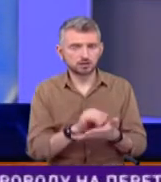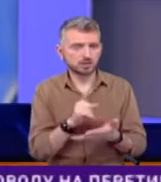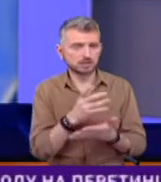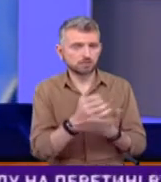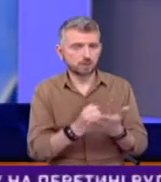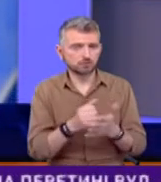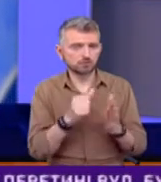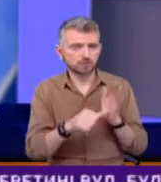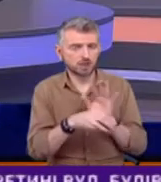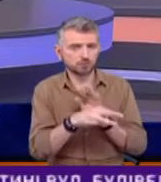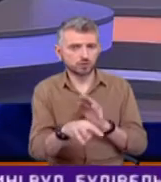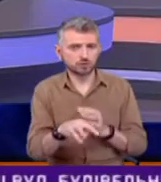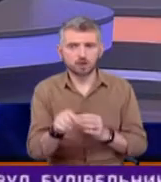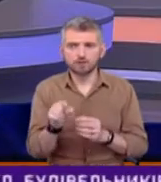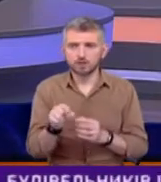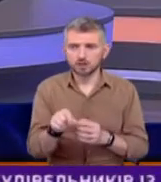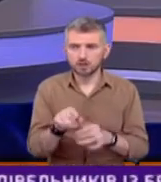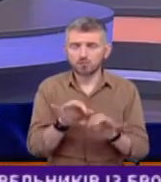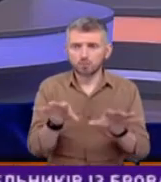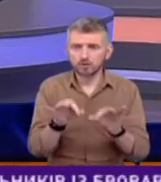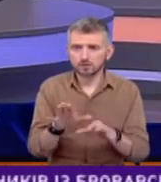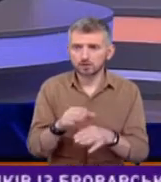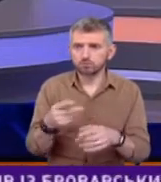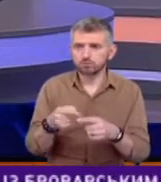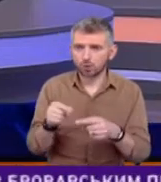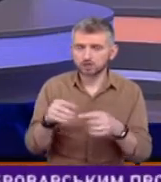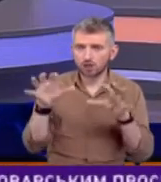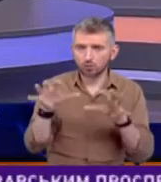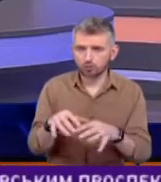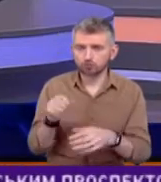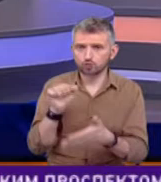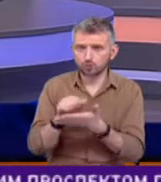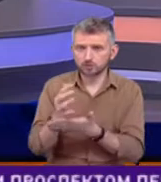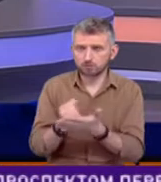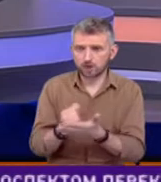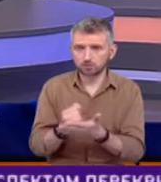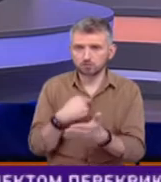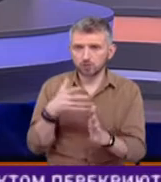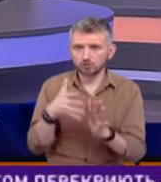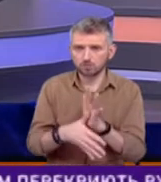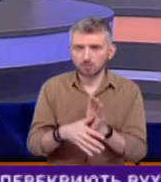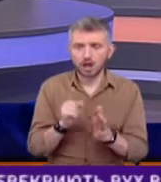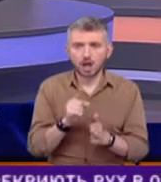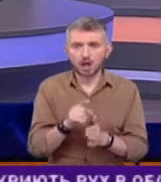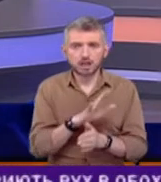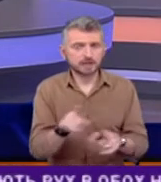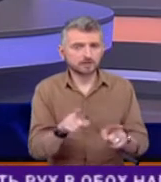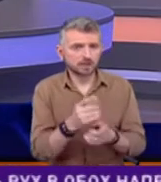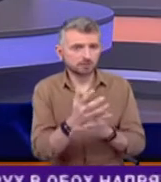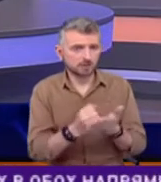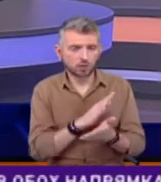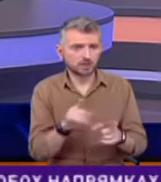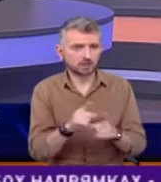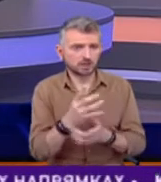запасом 60 мільйонів. Так вони ж пояснили. Бюлетені це по закону друкують з запасом, оскільки ми розуміємо, що є зіпсовані, є там ще якісь нюанси. Але не з таким запасом, не з